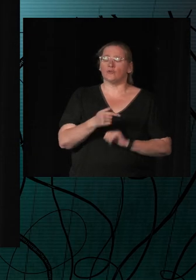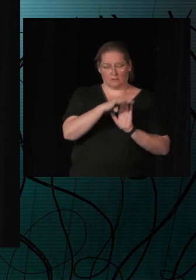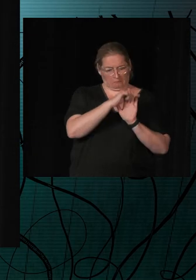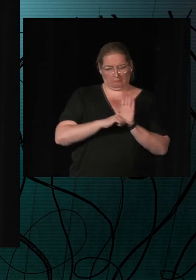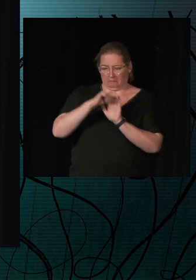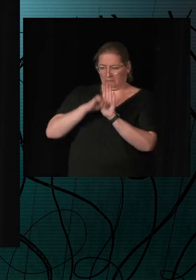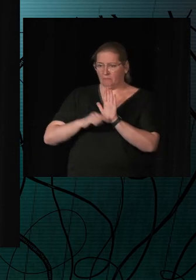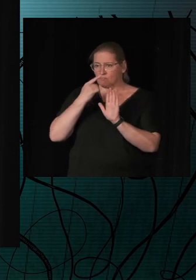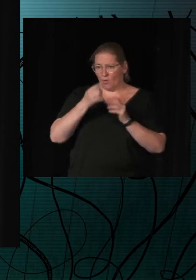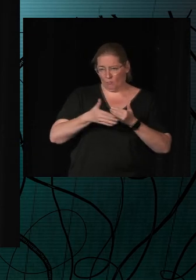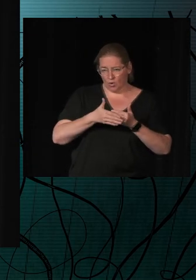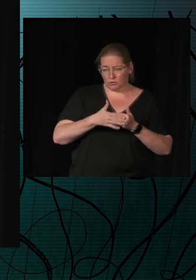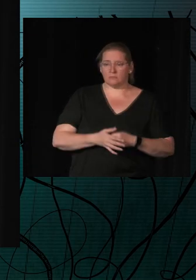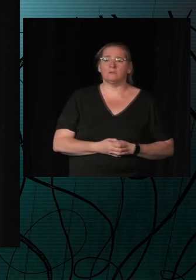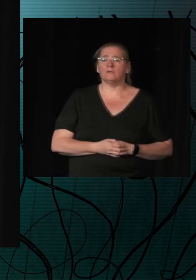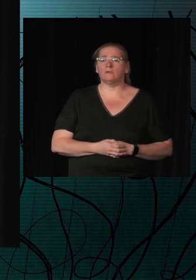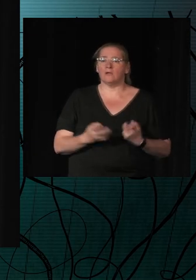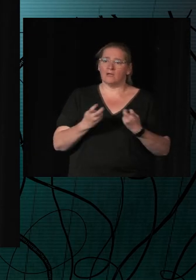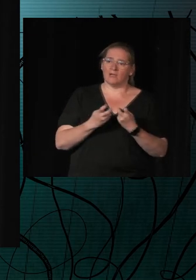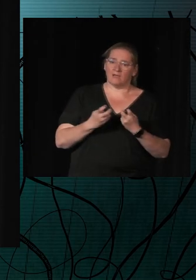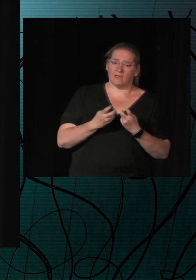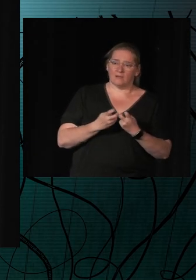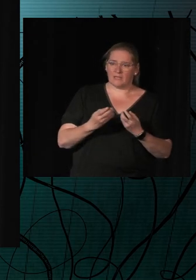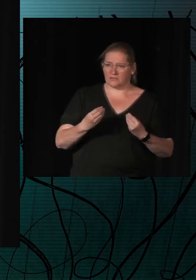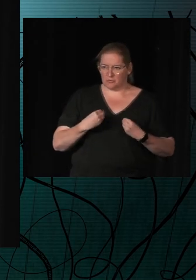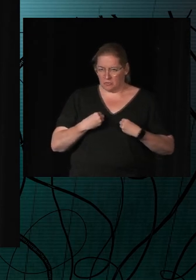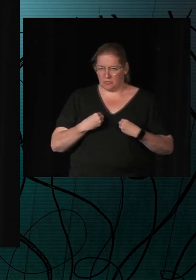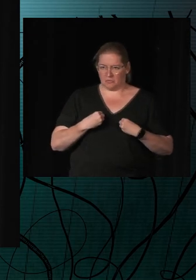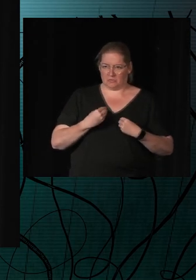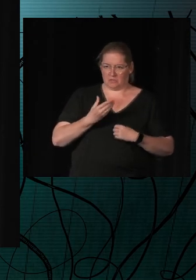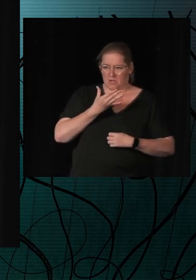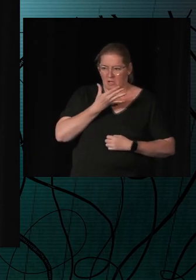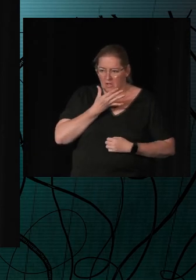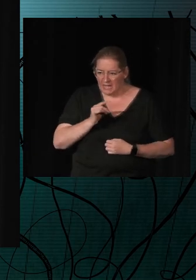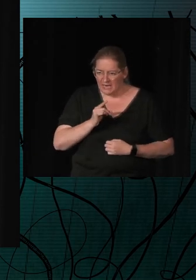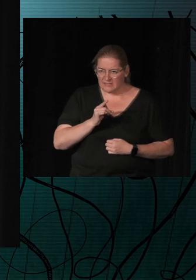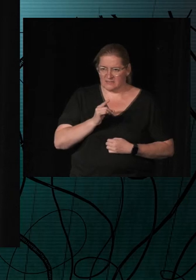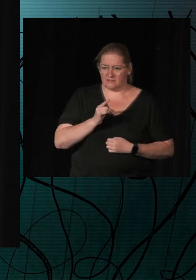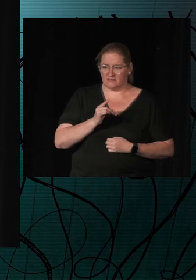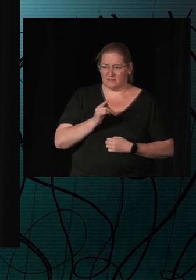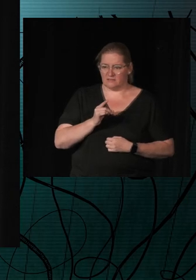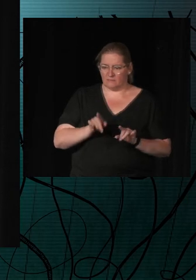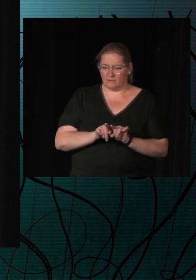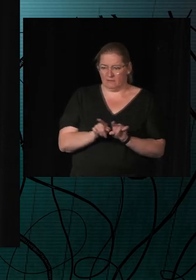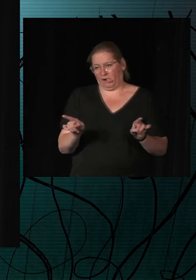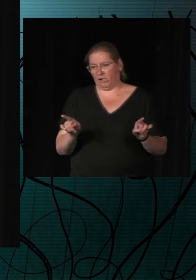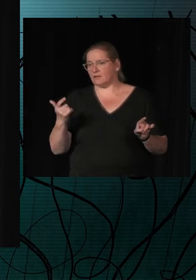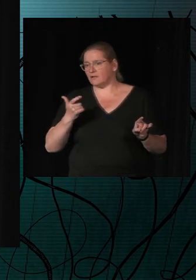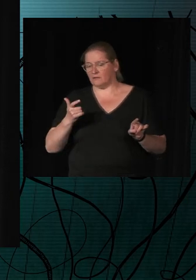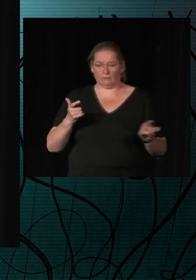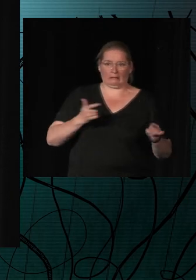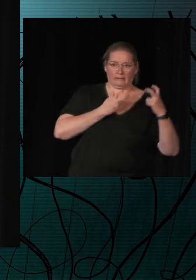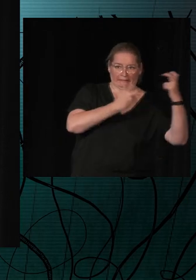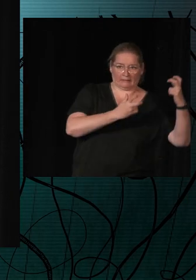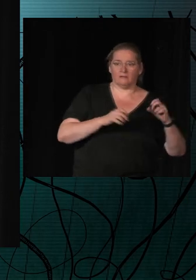semblables un rétention de de temps de malaise qui peut éventuellement déboucher sur un rire ou une ou un ou un